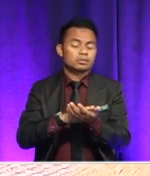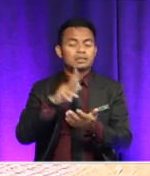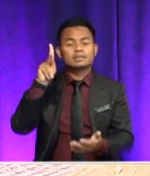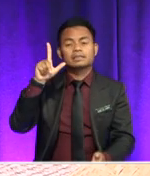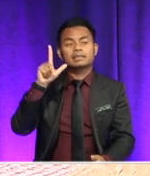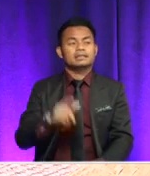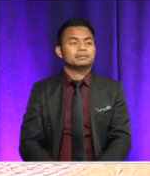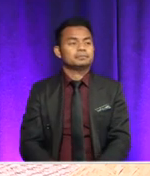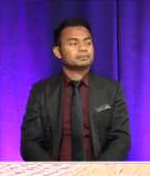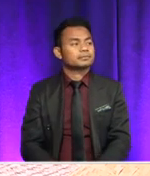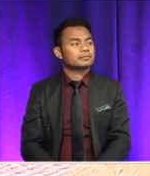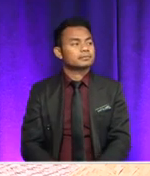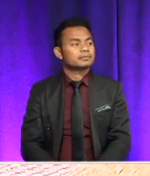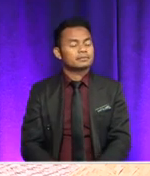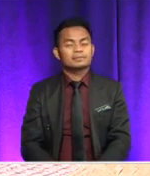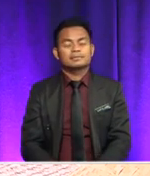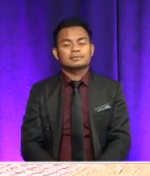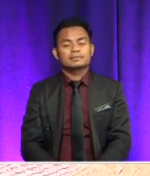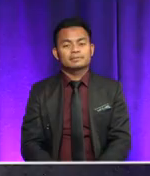dikenal sebagai